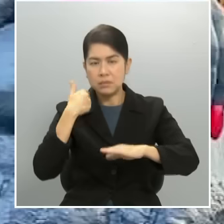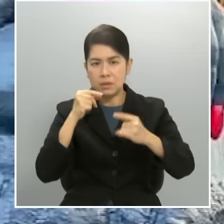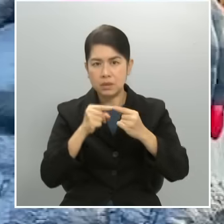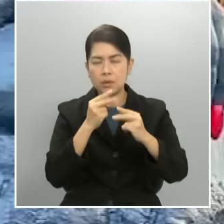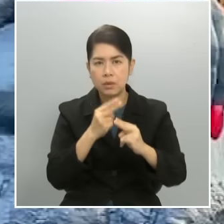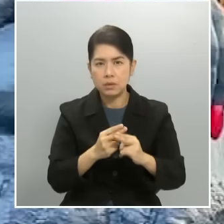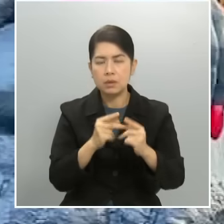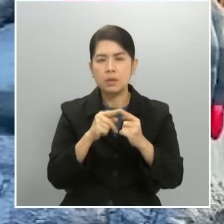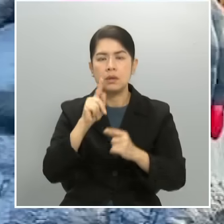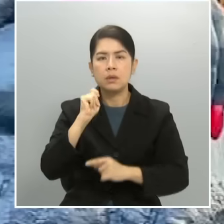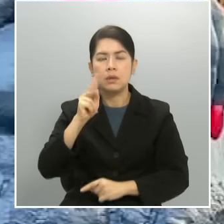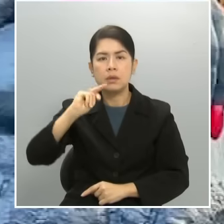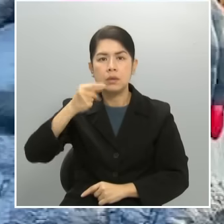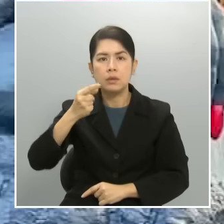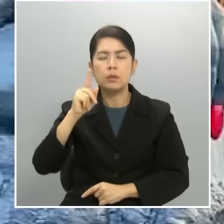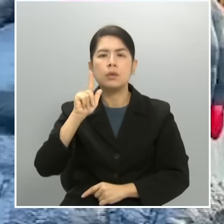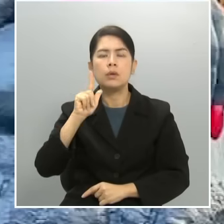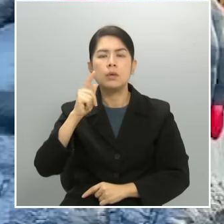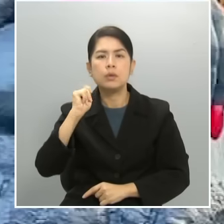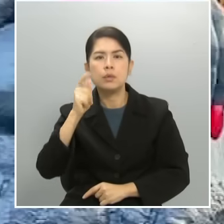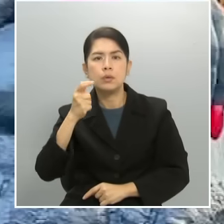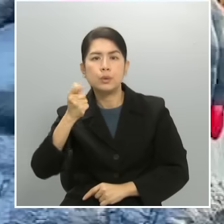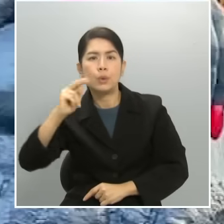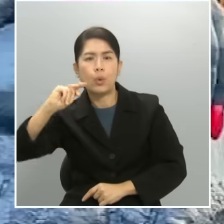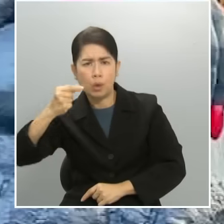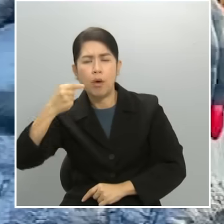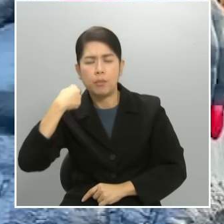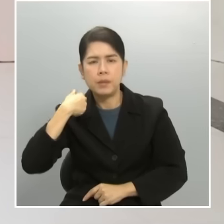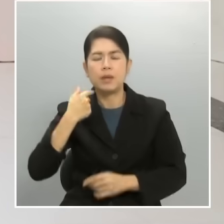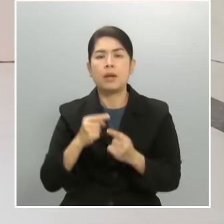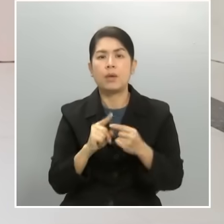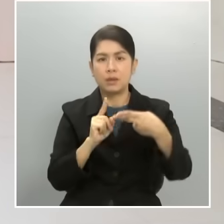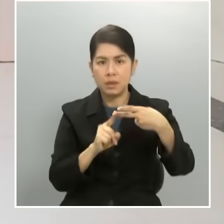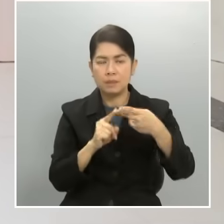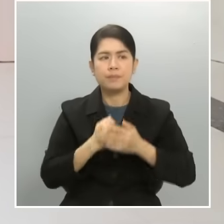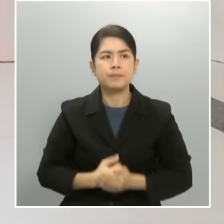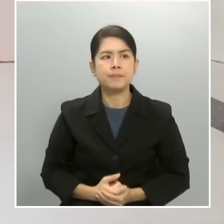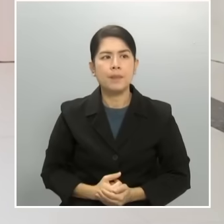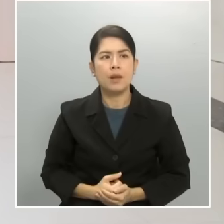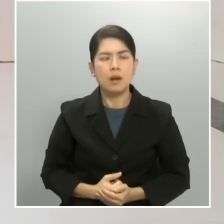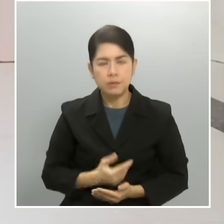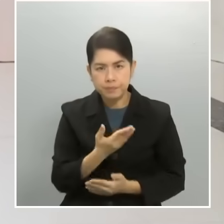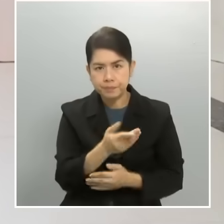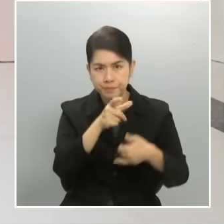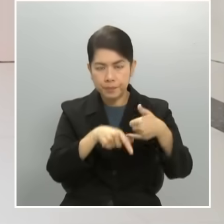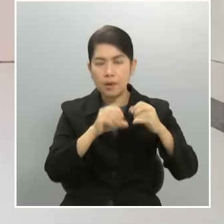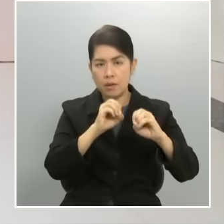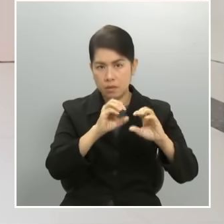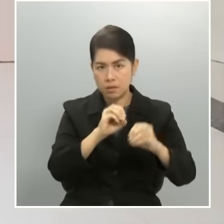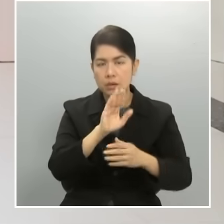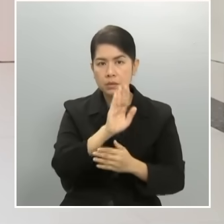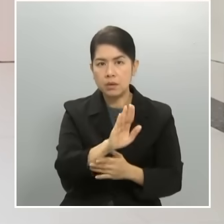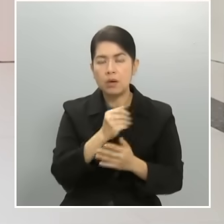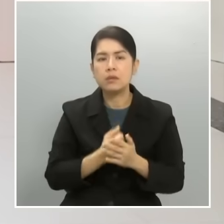ท่านลงแบบนี้เลยครับคุณผู้ชมครับส่วนอีกท่านนึงนะฮะผู้ช่วยศาสตราจารย์ดรกังวลคัชฌิมาท่านจะเป็นอาจารย์ประจำภาควิชาภาษา